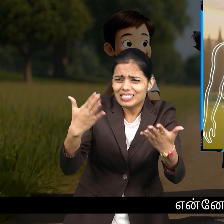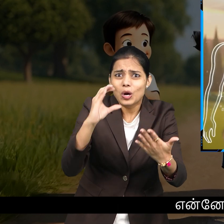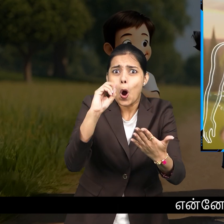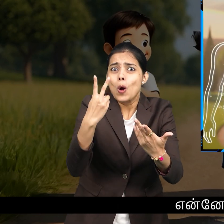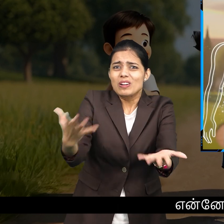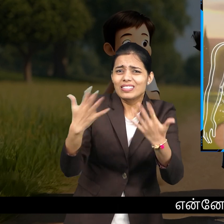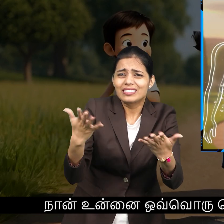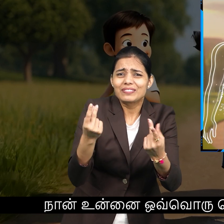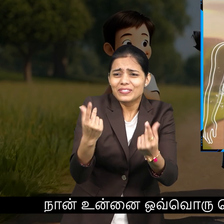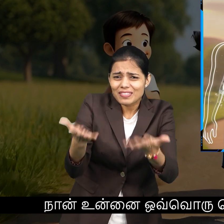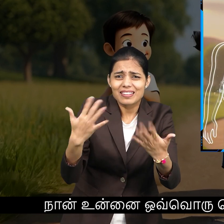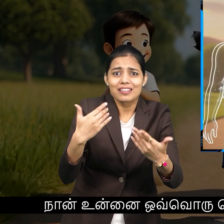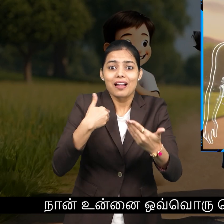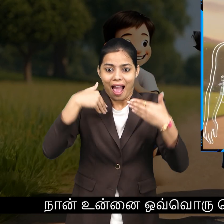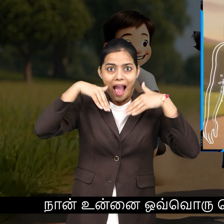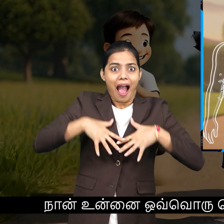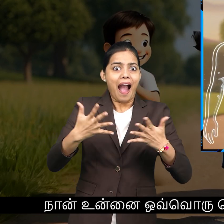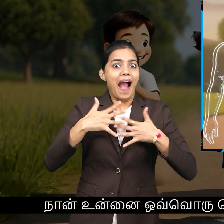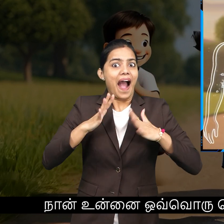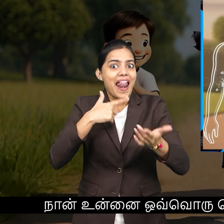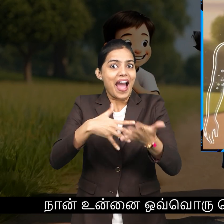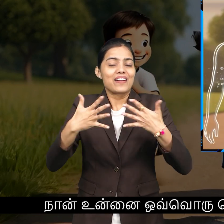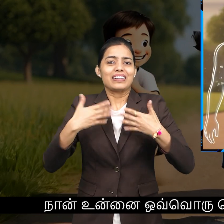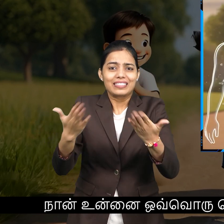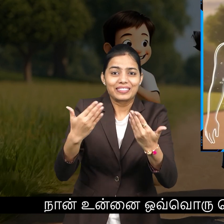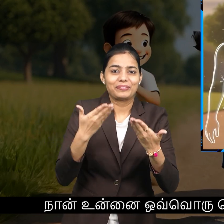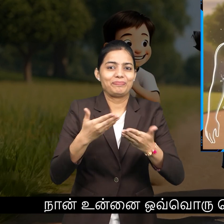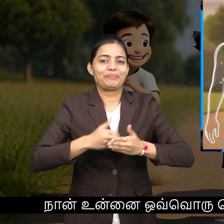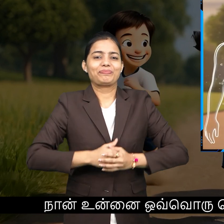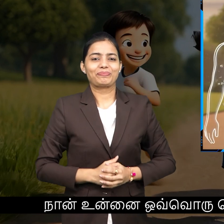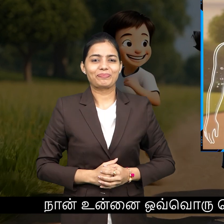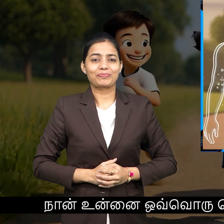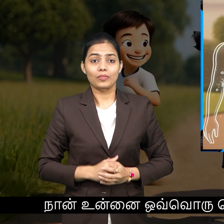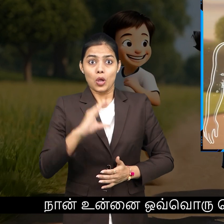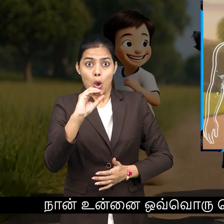என்னோட வா ஆக்சி, நான் உன்னை ஒவ்வொரு செல்லுக்கும் கூட்டிக்கிட்டு போறேன்.